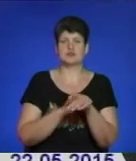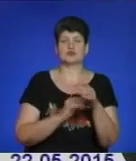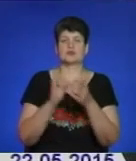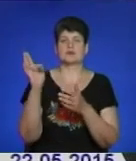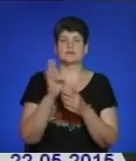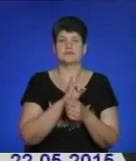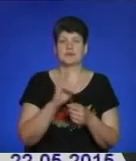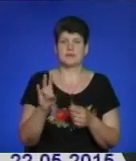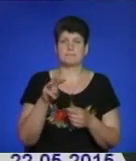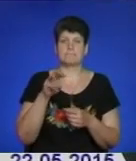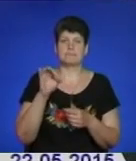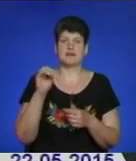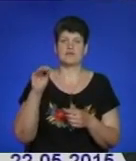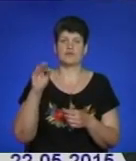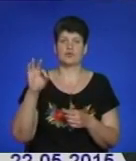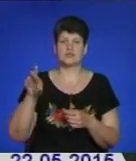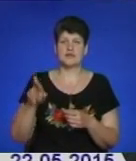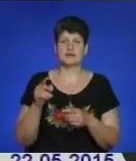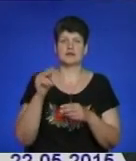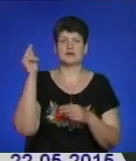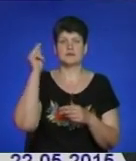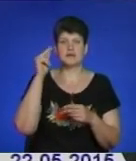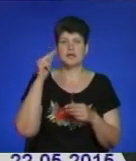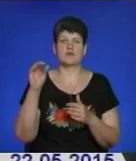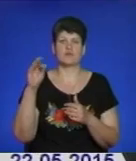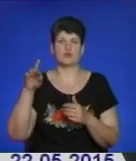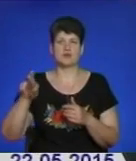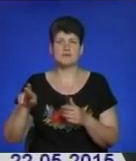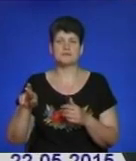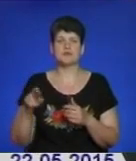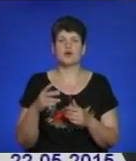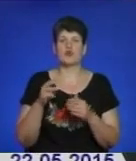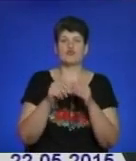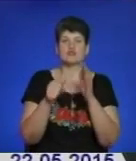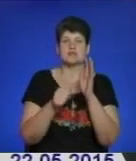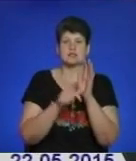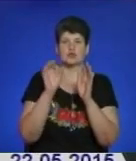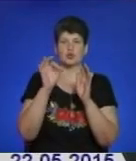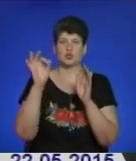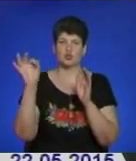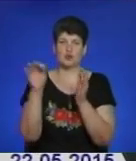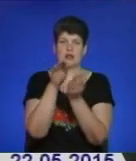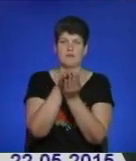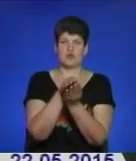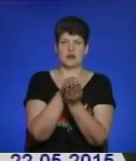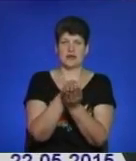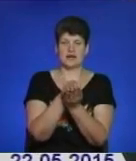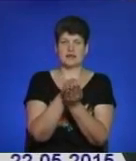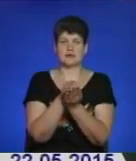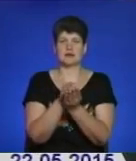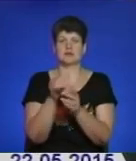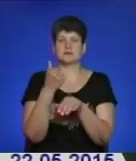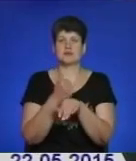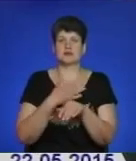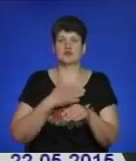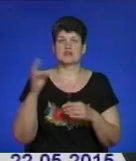митрополита Мефодія, предстоятеля Української автокефальної православної церкви. Отже, ранкове богослужіння, яке відбудеться